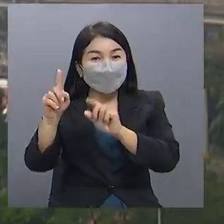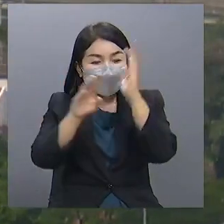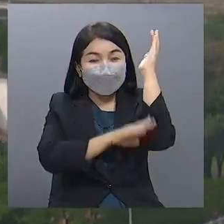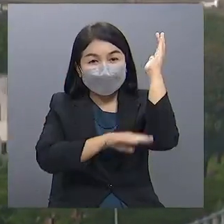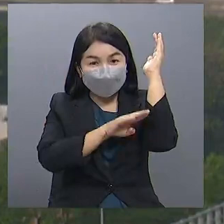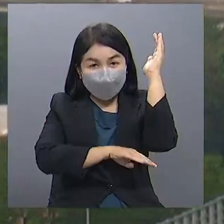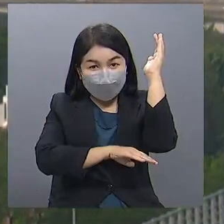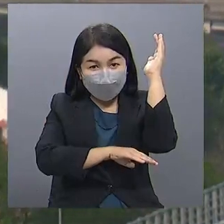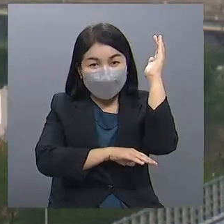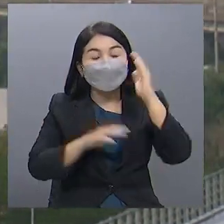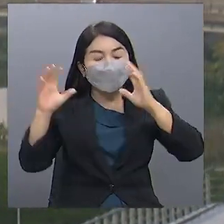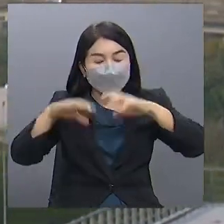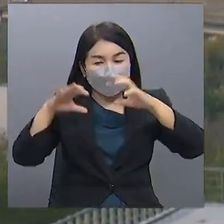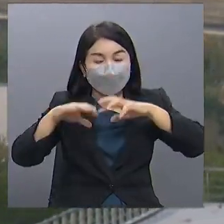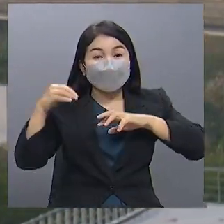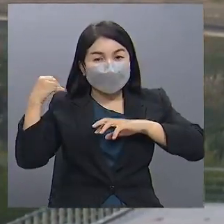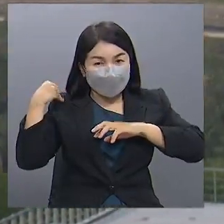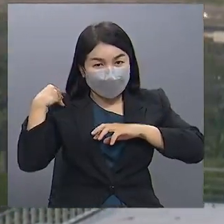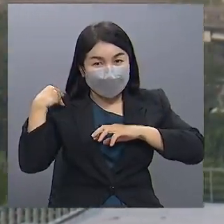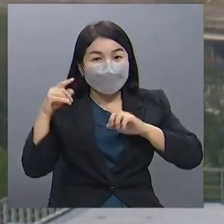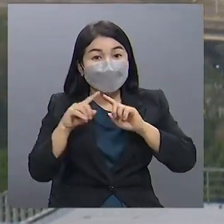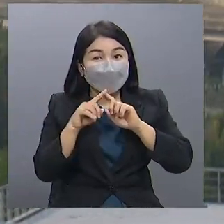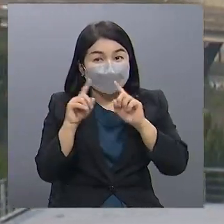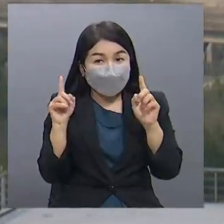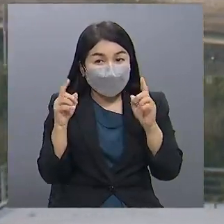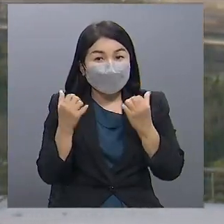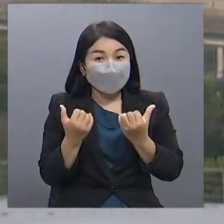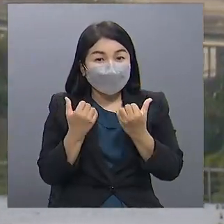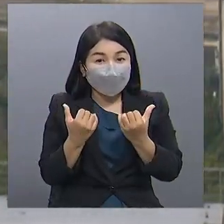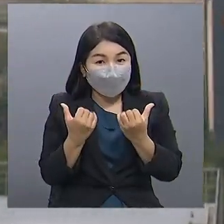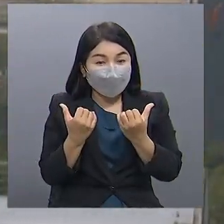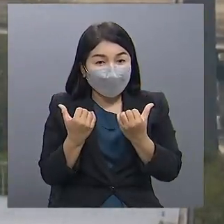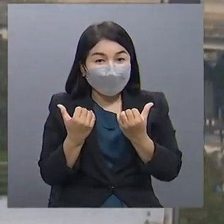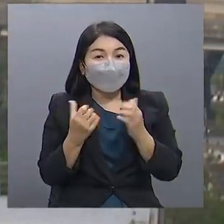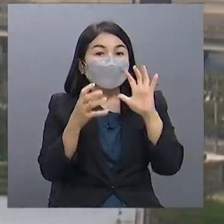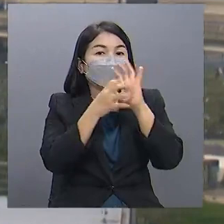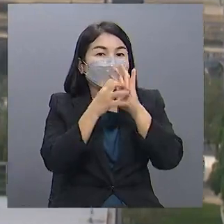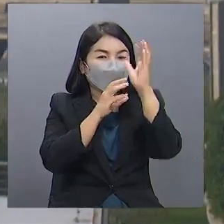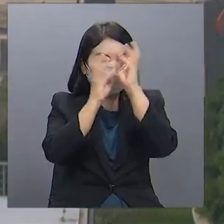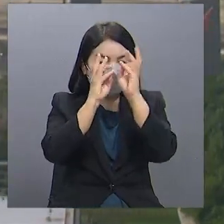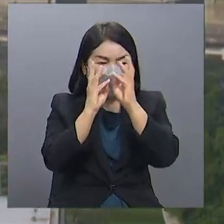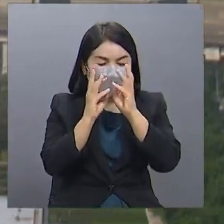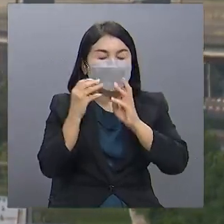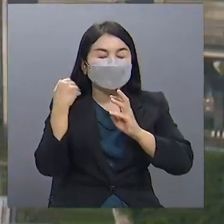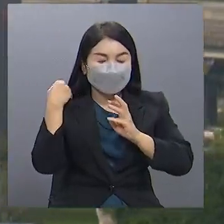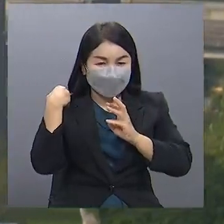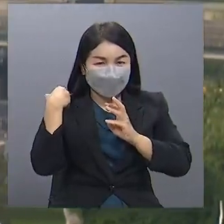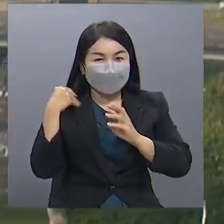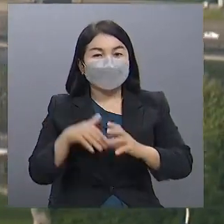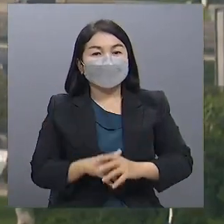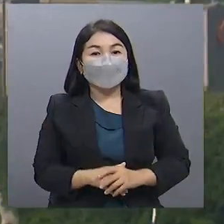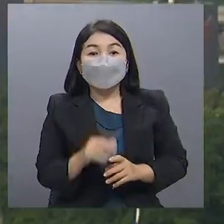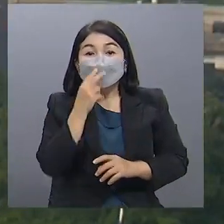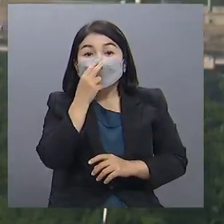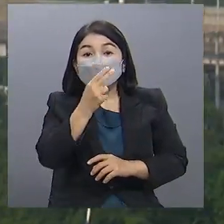ฝนอยู่บ้างนะคะแต่ว่าสำหรับตอนกลางเนี่ยก็จะมีการสะสมของฝุ่นละอองค่อนข้างมากแบบนี้ล่ะค่ะ ค่ะดูจากทิศทางลมนะคะล